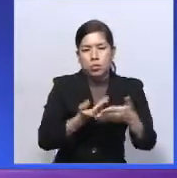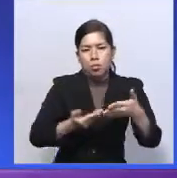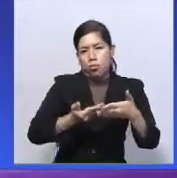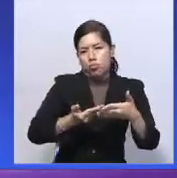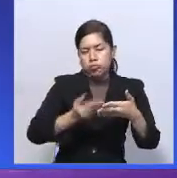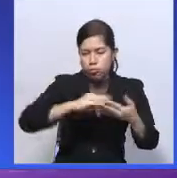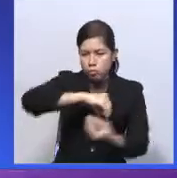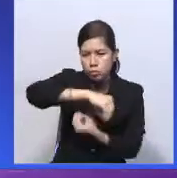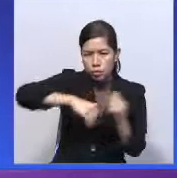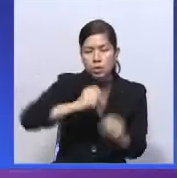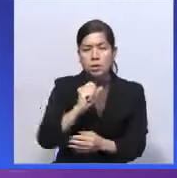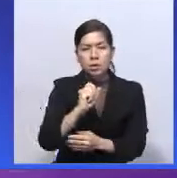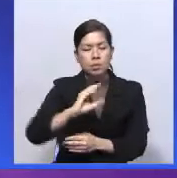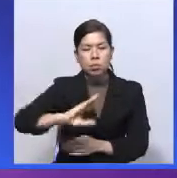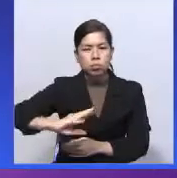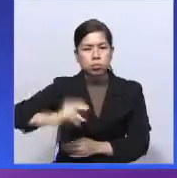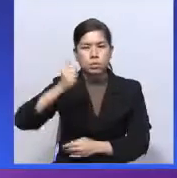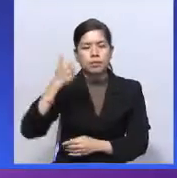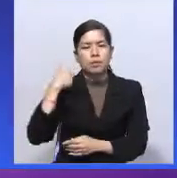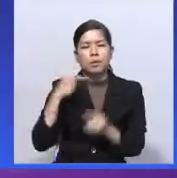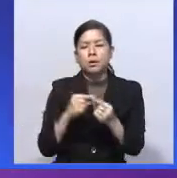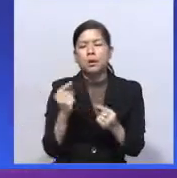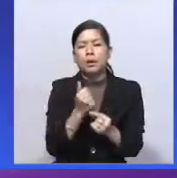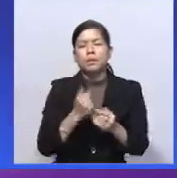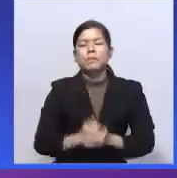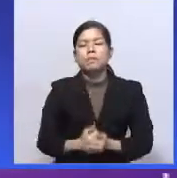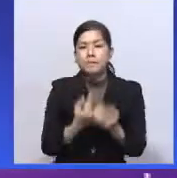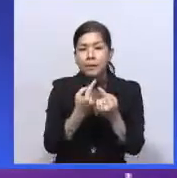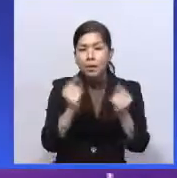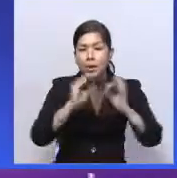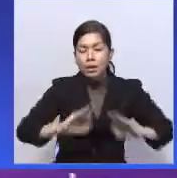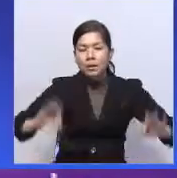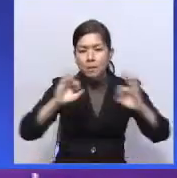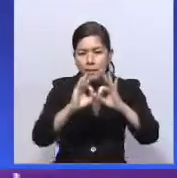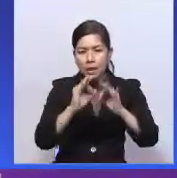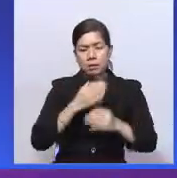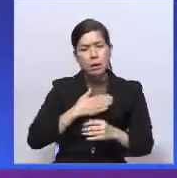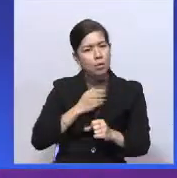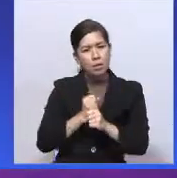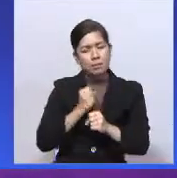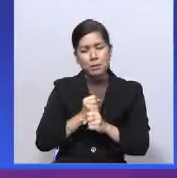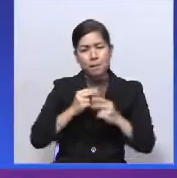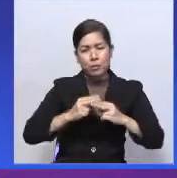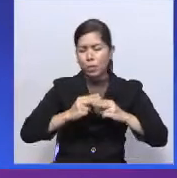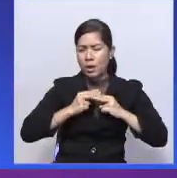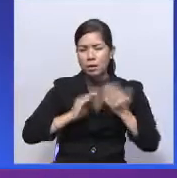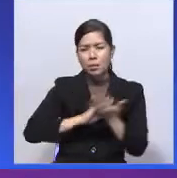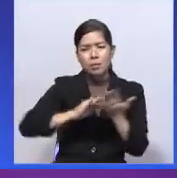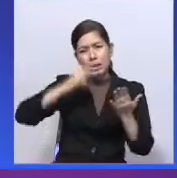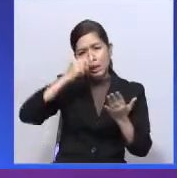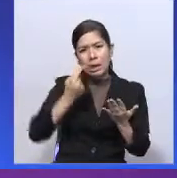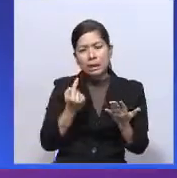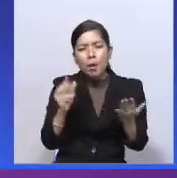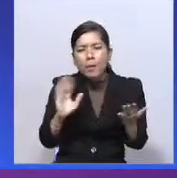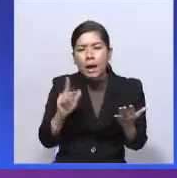างเศรษฐกิจนั้นจะเกิดขึ้นอย่างก้าวกระโดดได้แต่สิ่งสำคัญก็คือว่าเราไม่สามารถทำสิ่งเหล่านี้ด้วยตัวเราเองเราต้